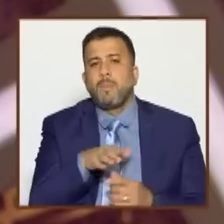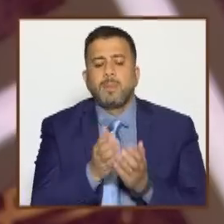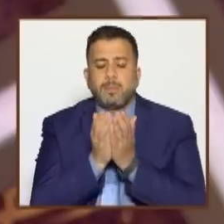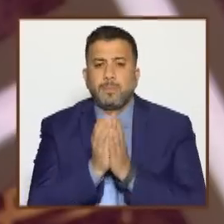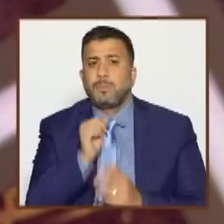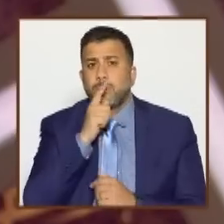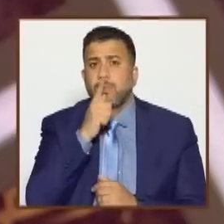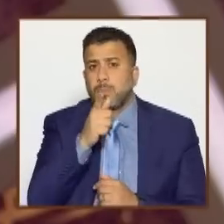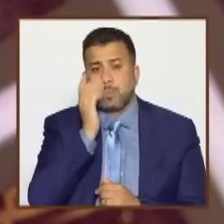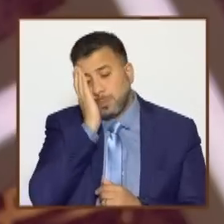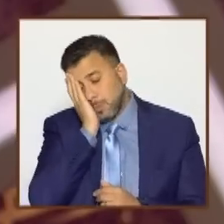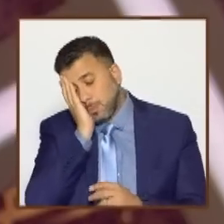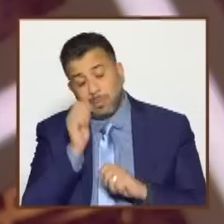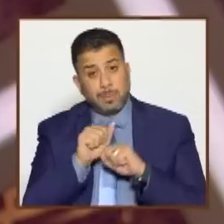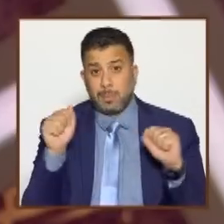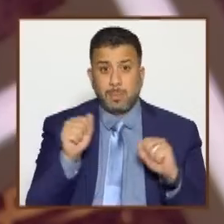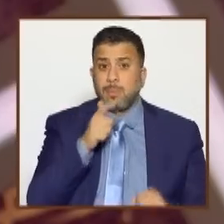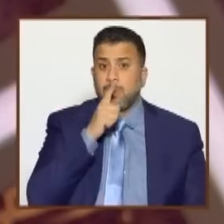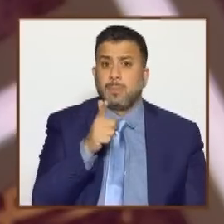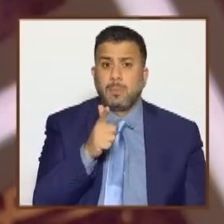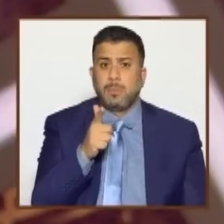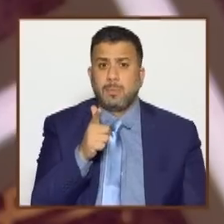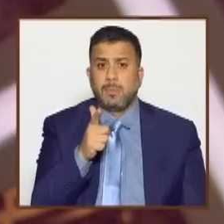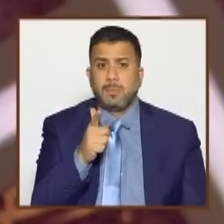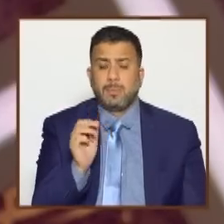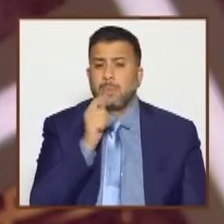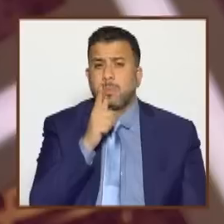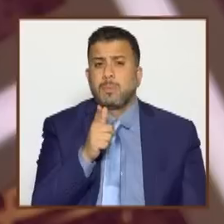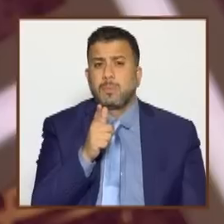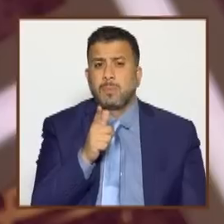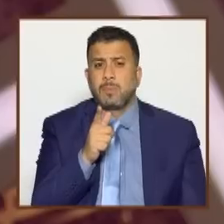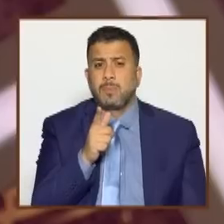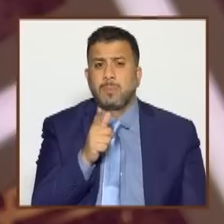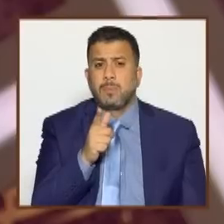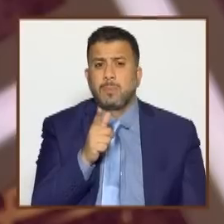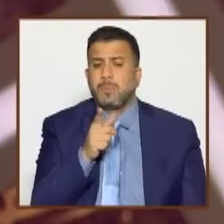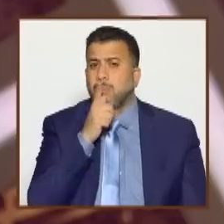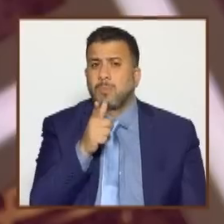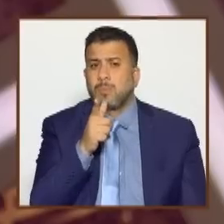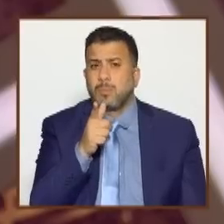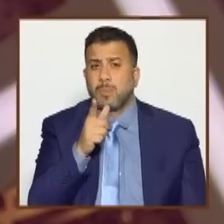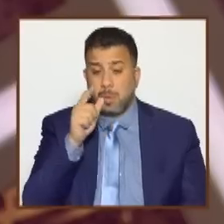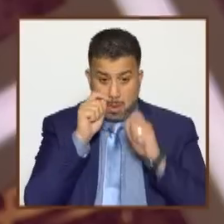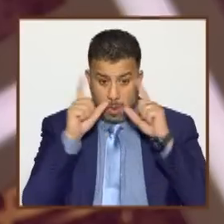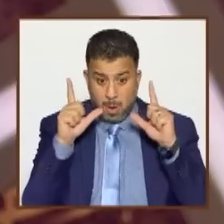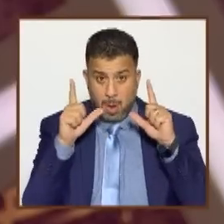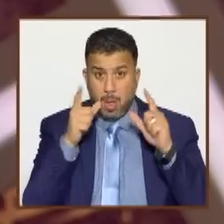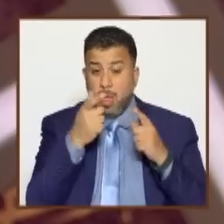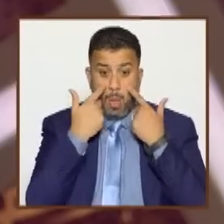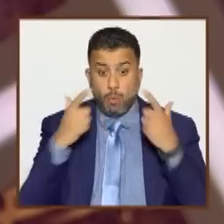أما المستيقظ فيظهر والله أعلم بأنه لا يأتي بهذه السور ما دام